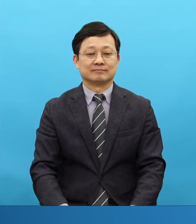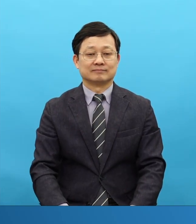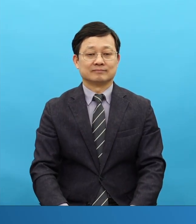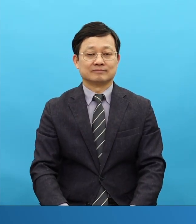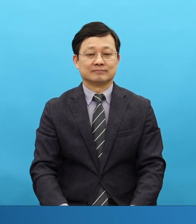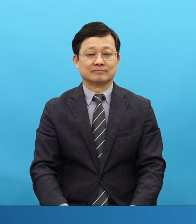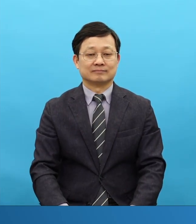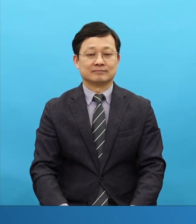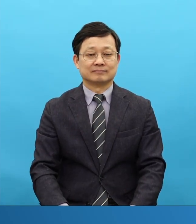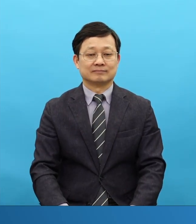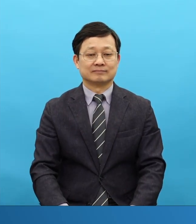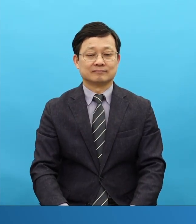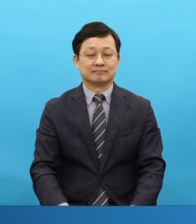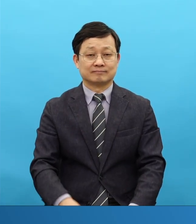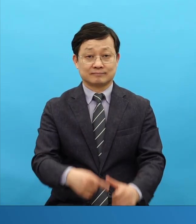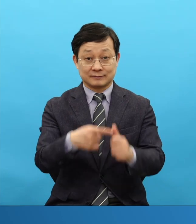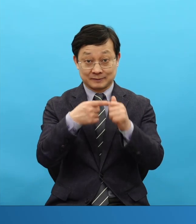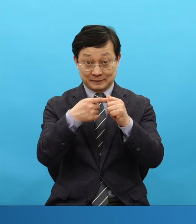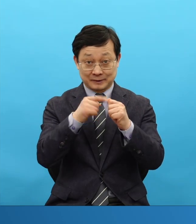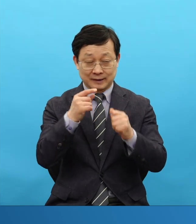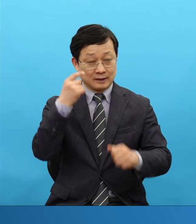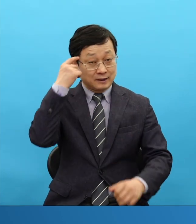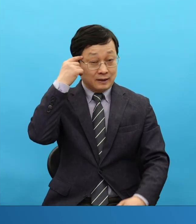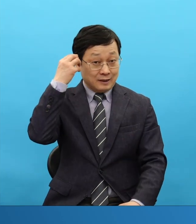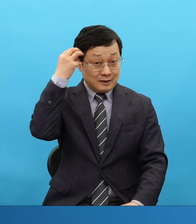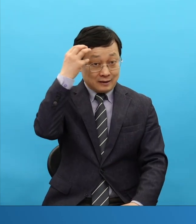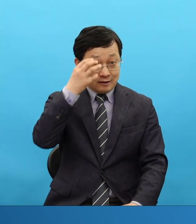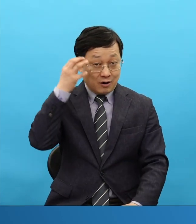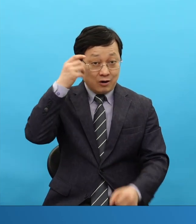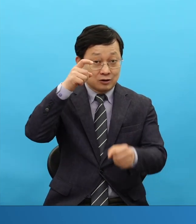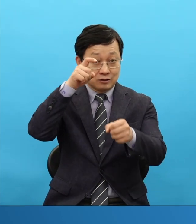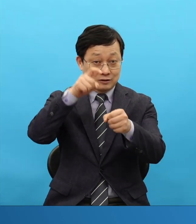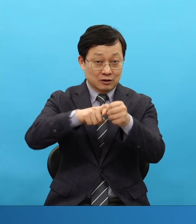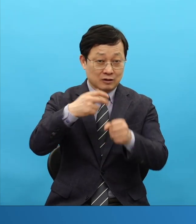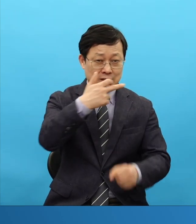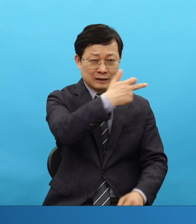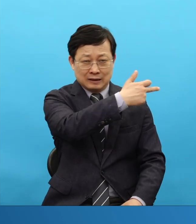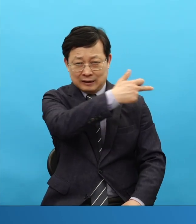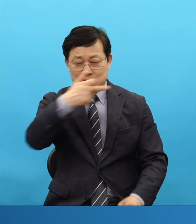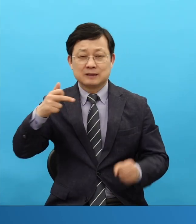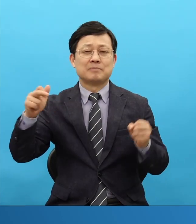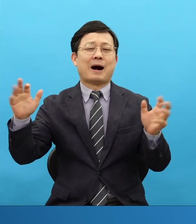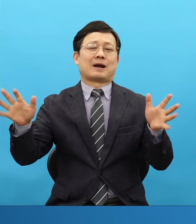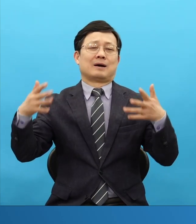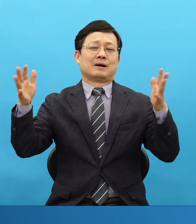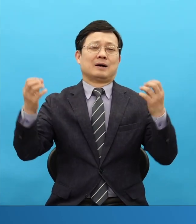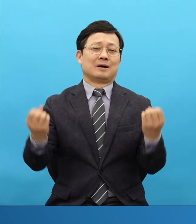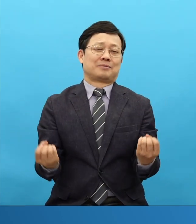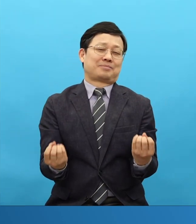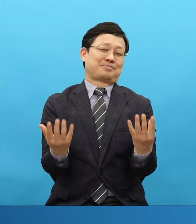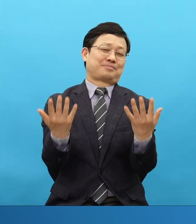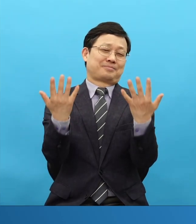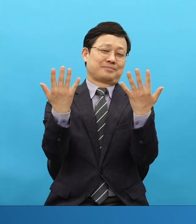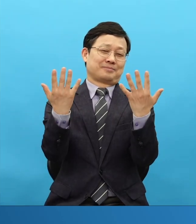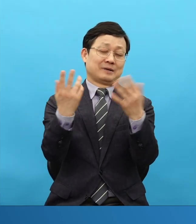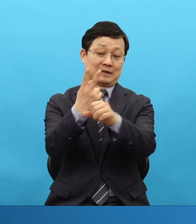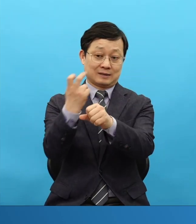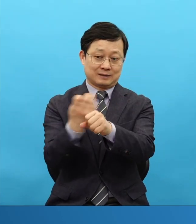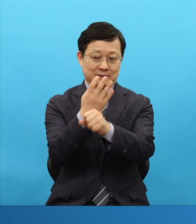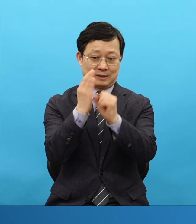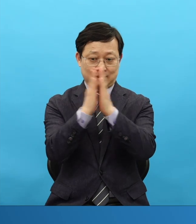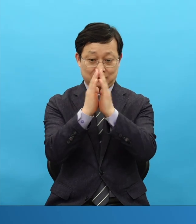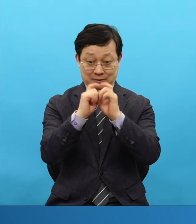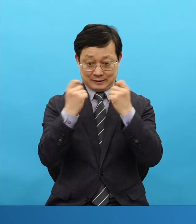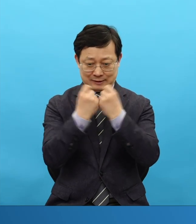영적인 큰 바람이 불어요. And if you have this secret, first the big wind of spirit will 여러분이 blow. 특히 24하는 팀들이